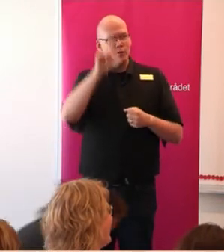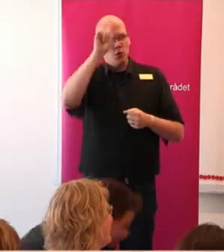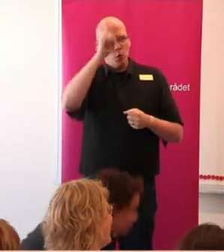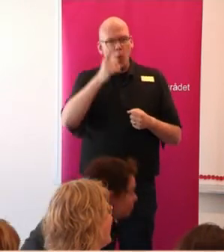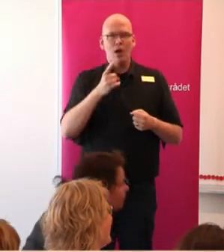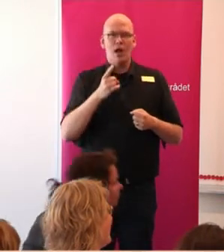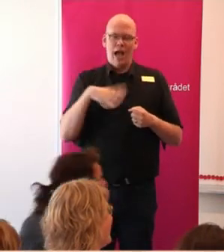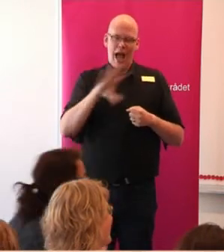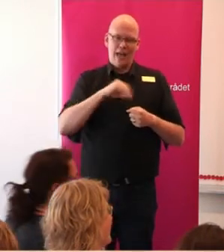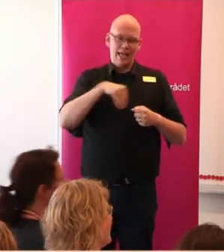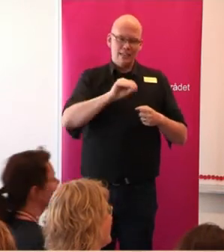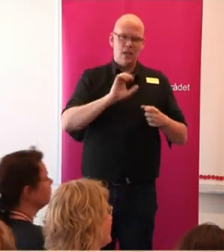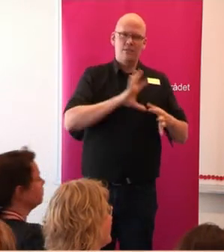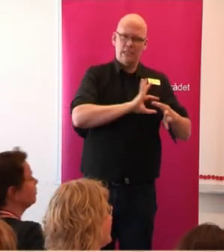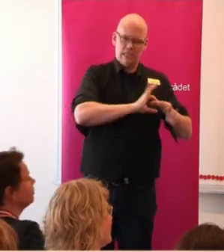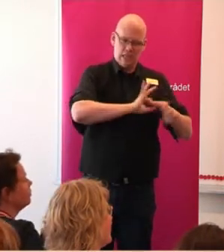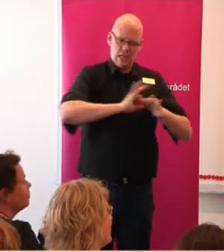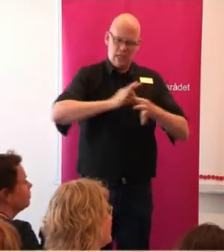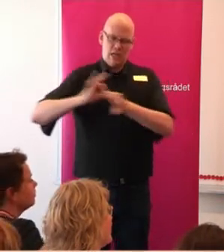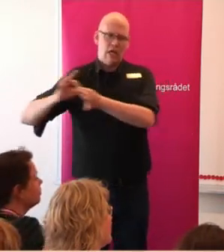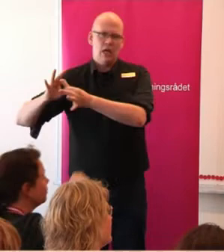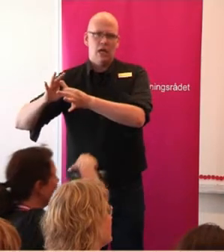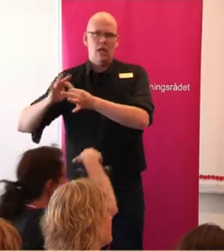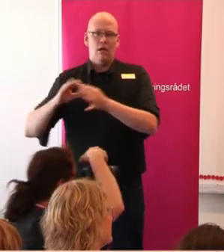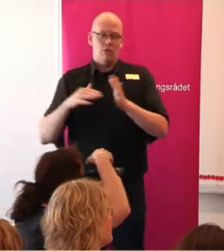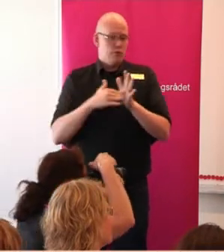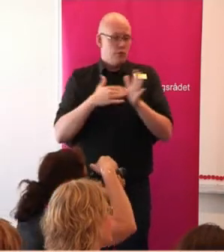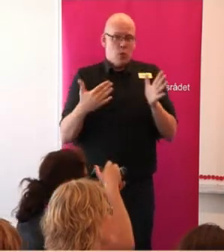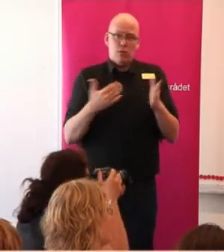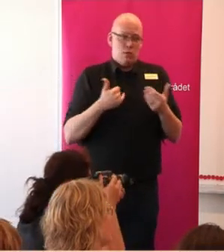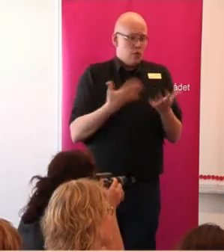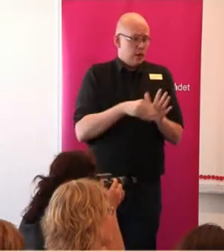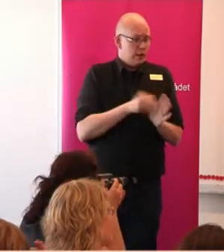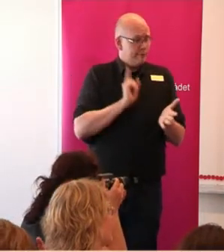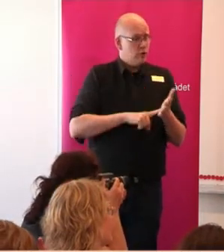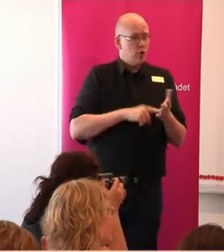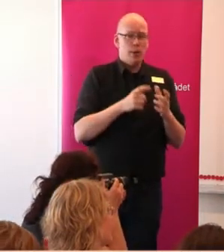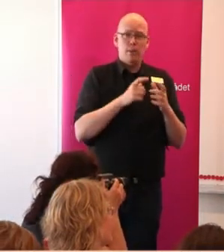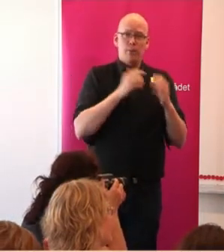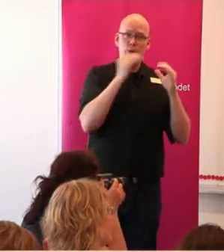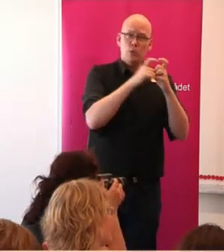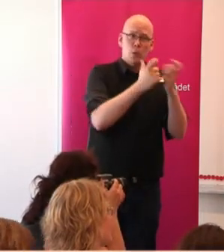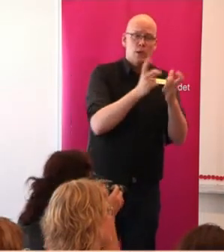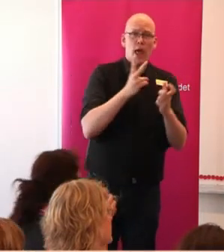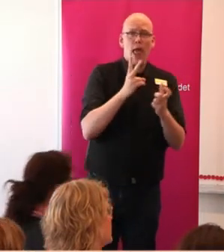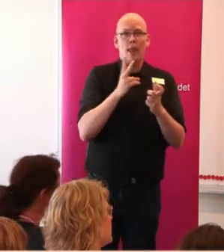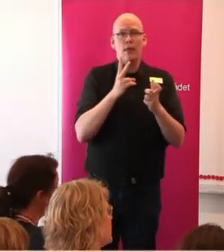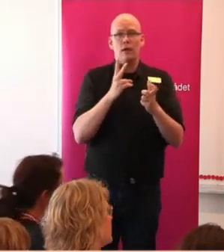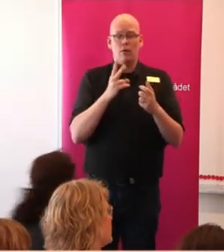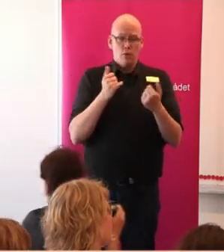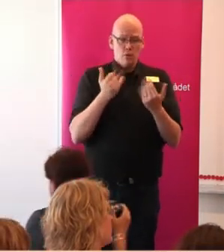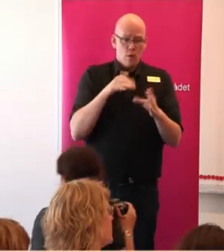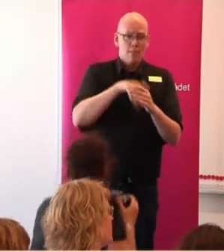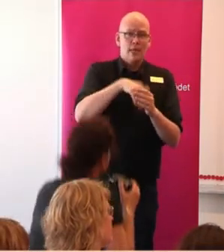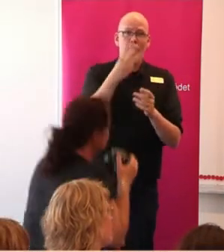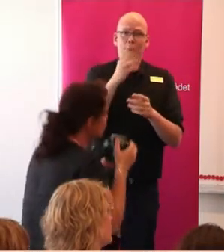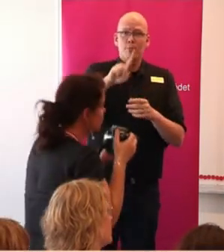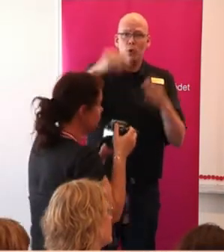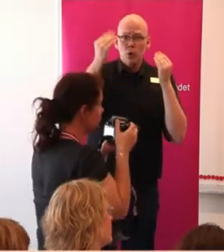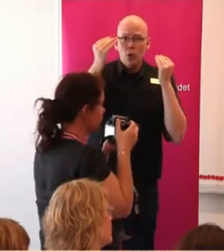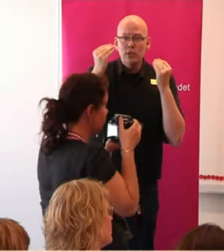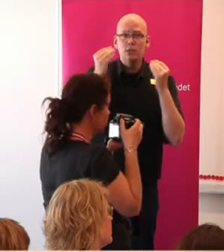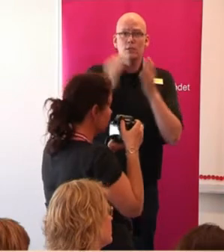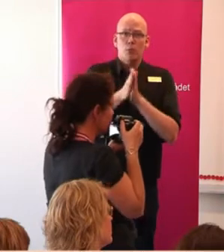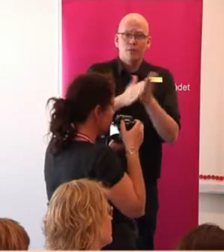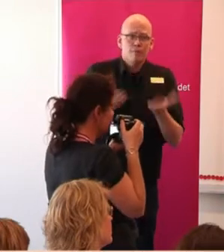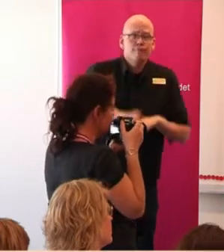insatser hänger ihop. Från ersättning för busskort till att om man har blivit motiverad 3 månader, sen kunna också få en plats att komma